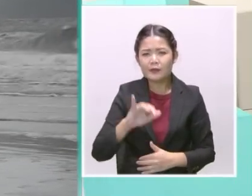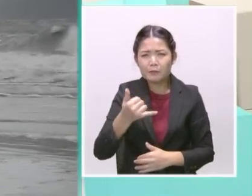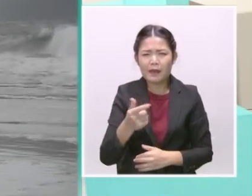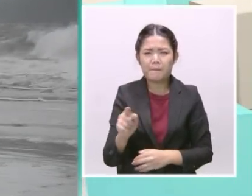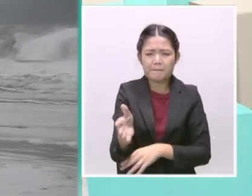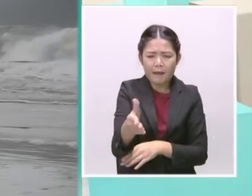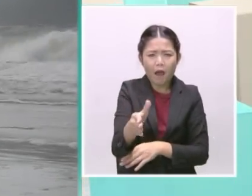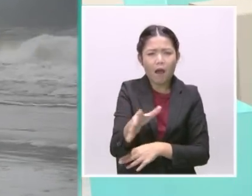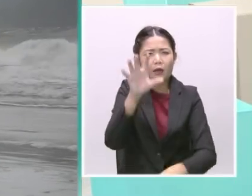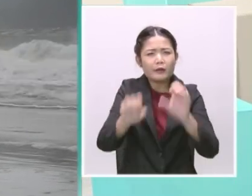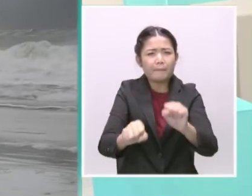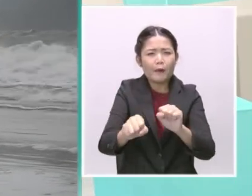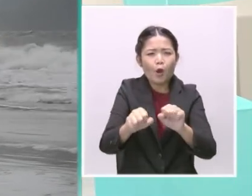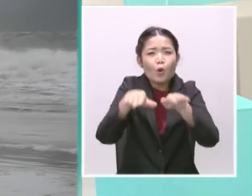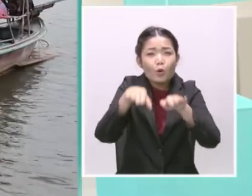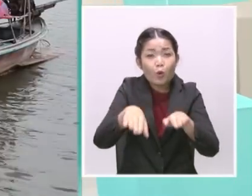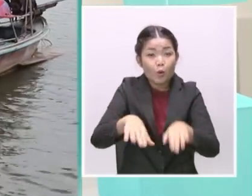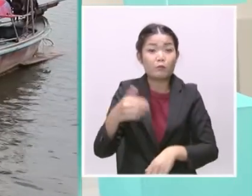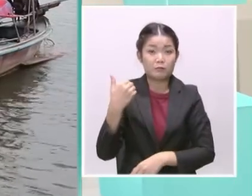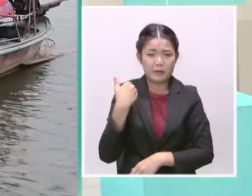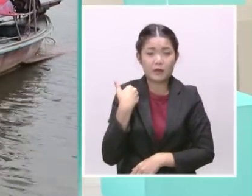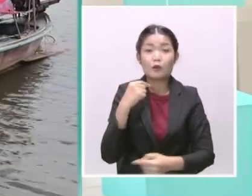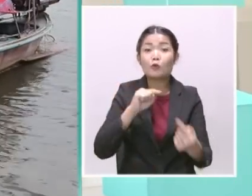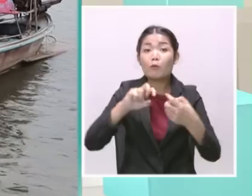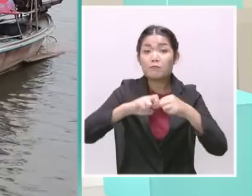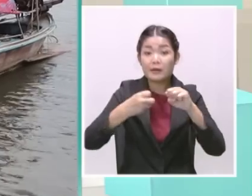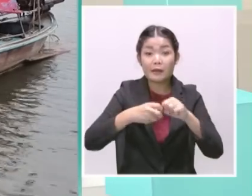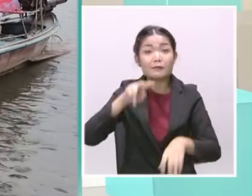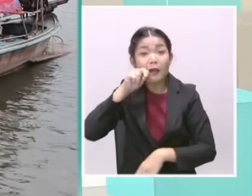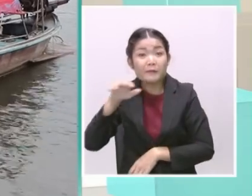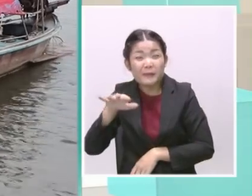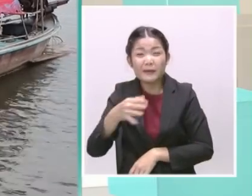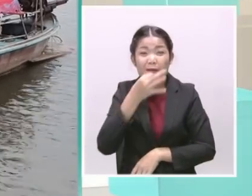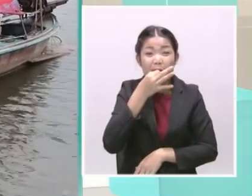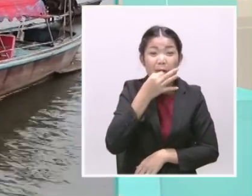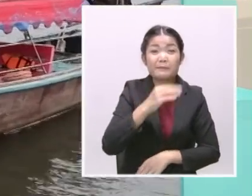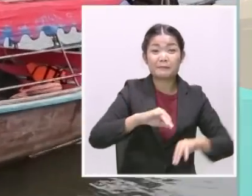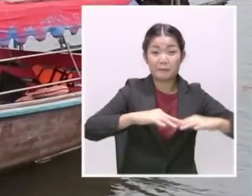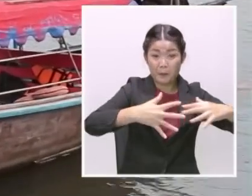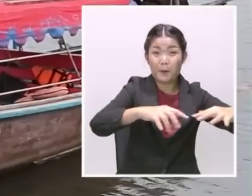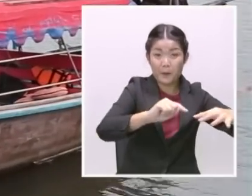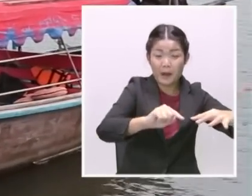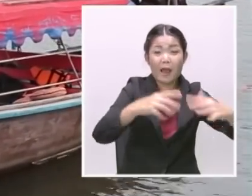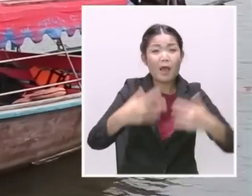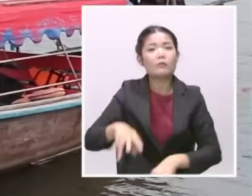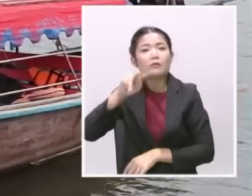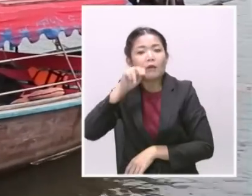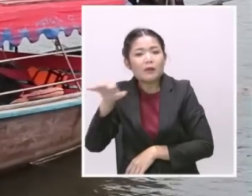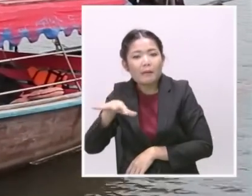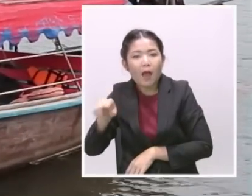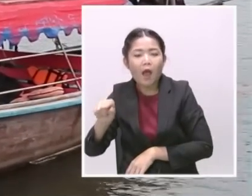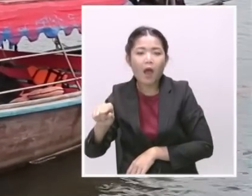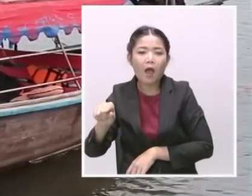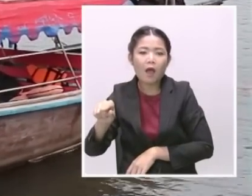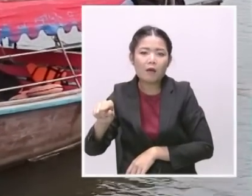จะจสตวน้ได้น้อยลงฉัธของคามเขียนรสองอ์นิเจือดในพวก